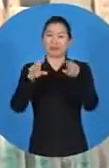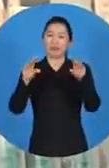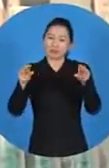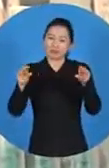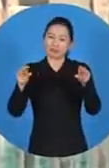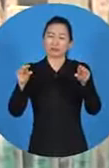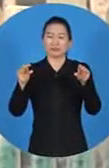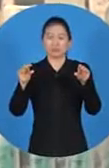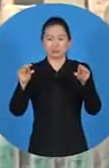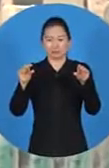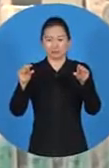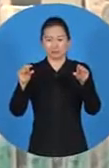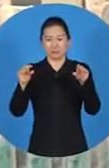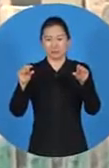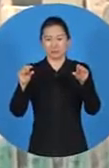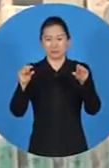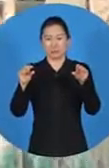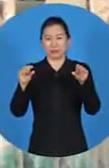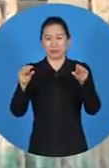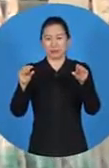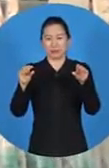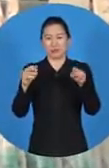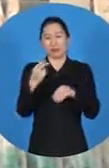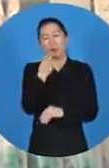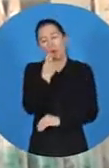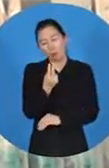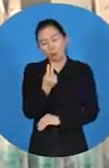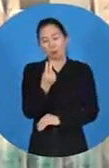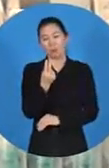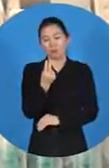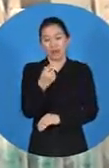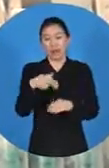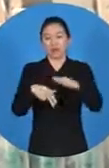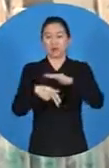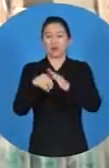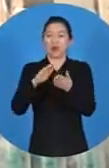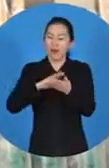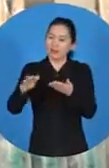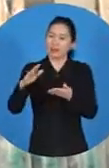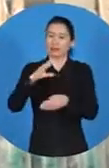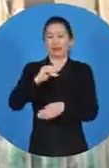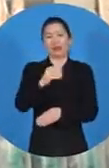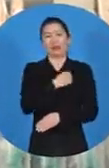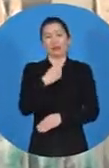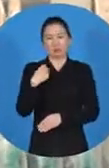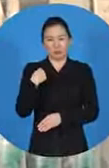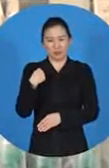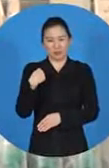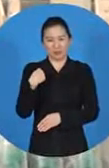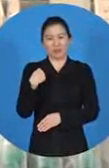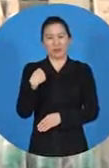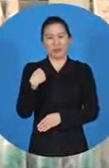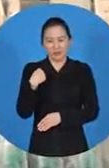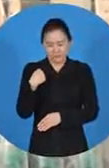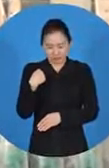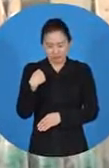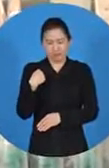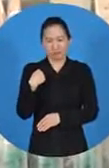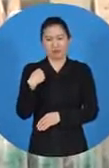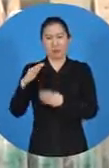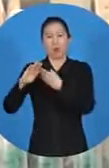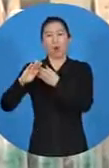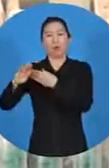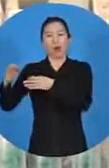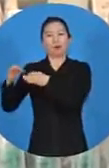ね、こう気持ちまでほっとしてストレスが発散して帰れますよ。 ああ、そうなんですか、 う ん、 だ